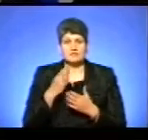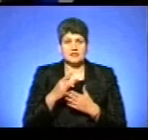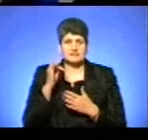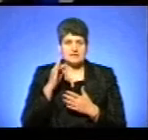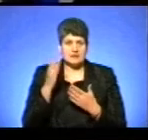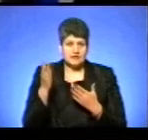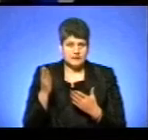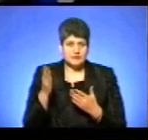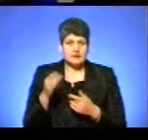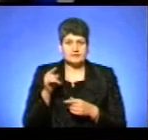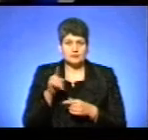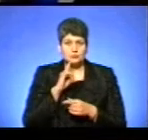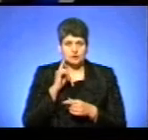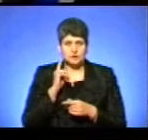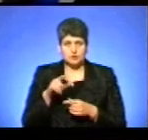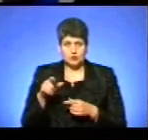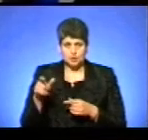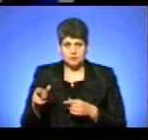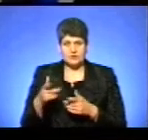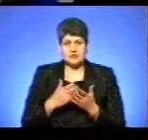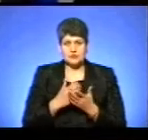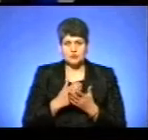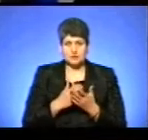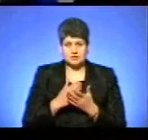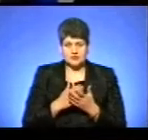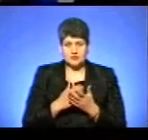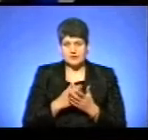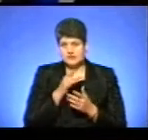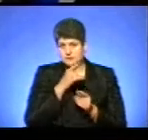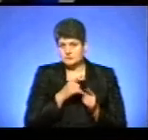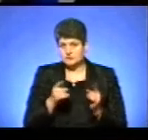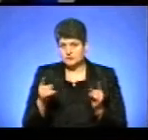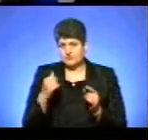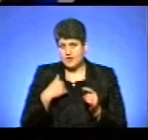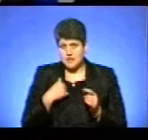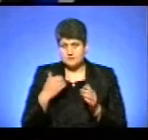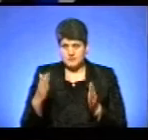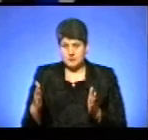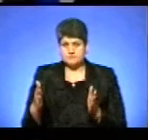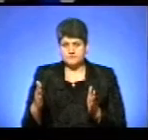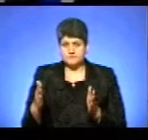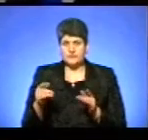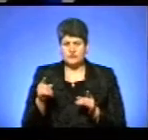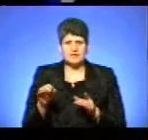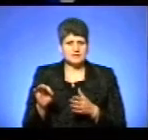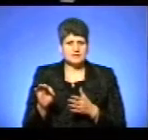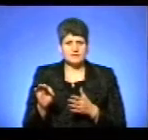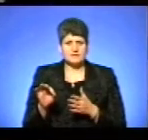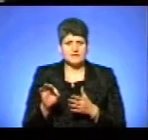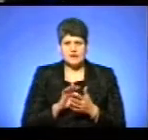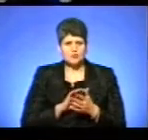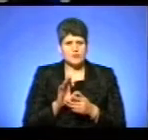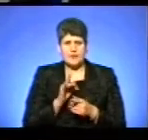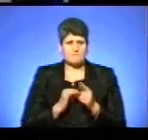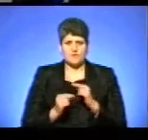люди, молоді люди, які відслужили в певний період в армії, вони відразу не